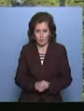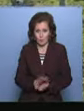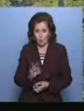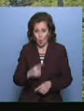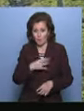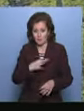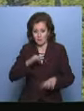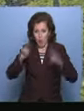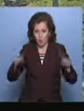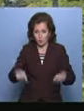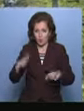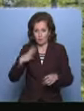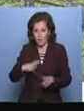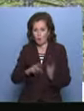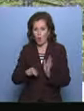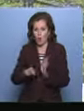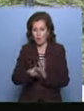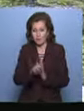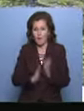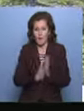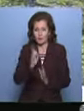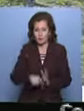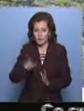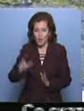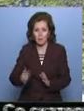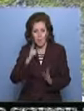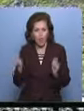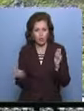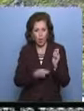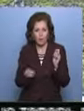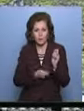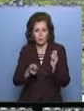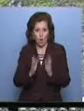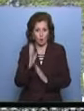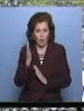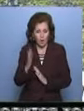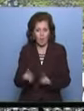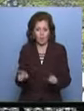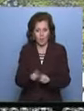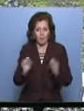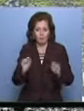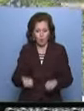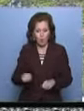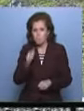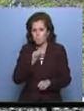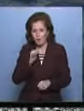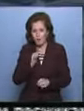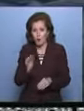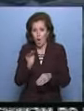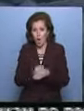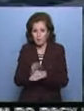теперь приходится ходить сюмсинским лесникам по лесу и колотить по деревьям. Таким способом лесоводы пытаются отыскать